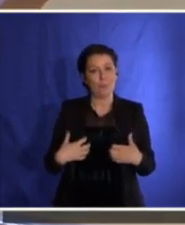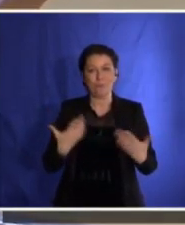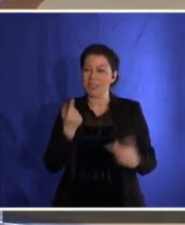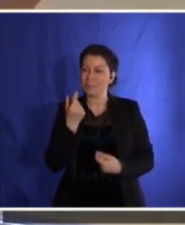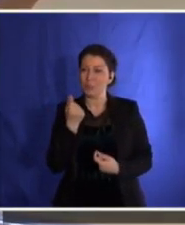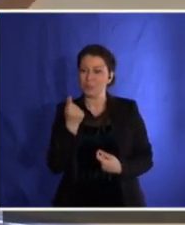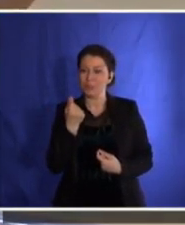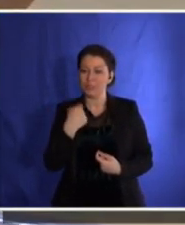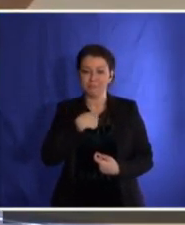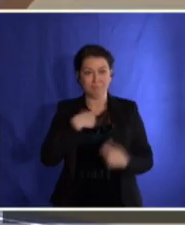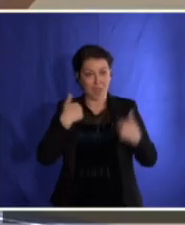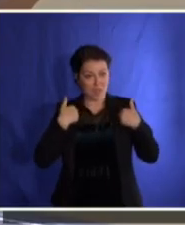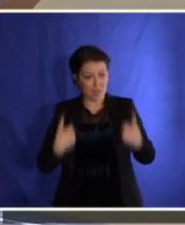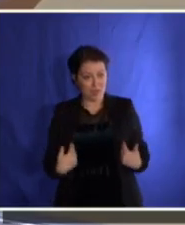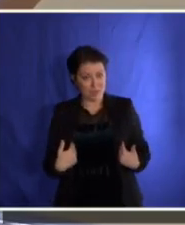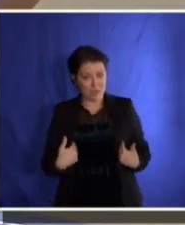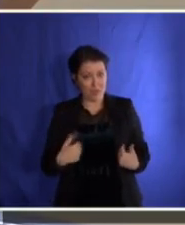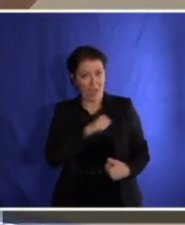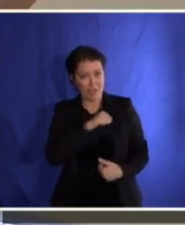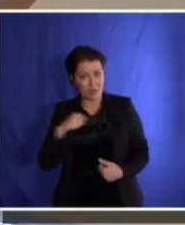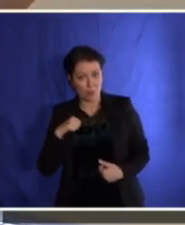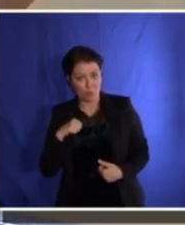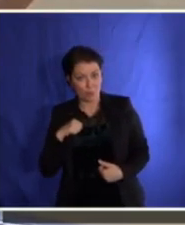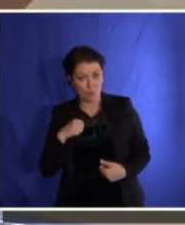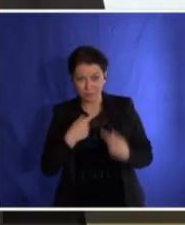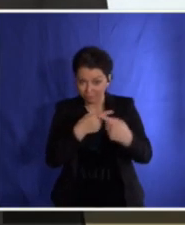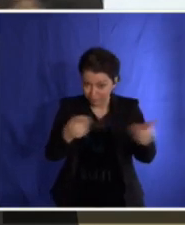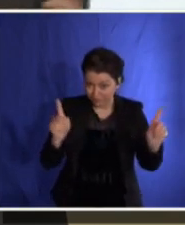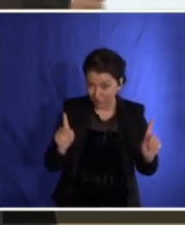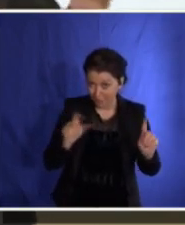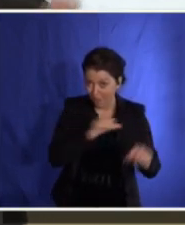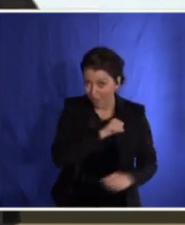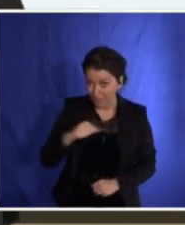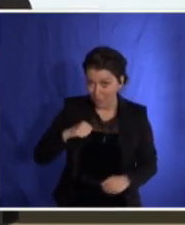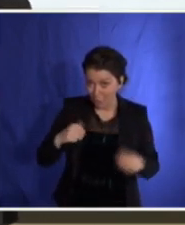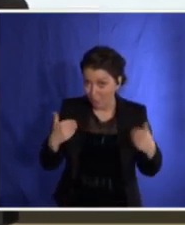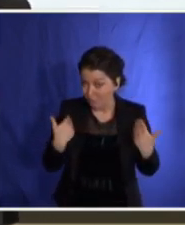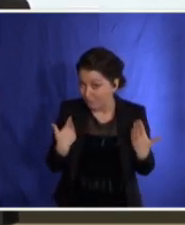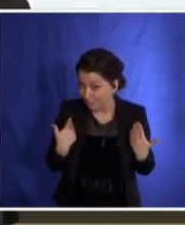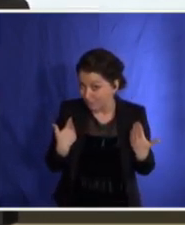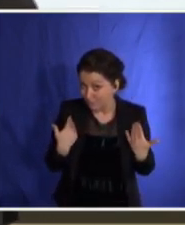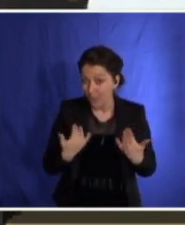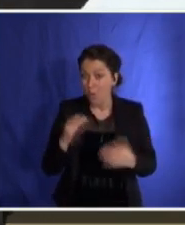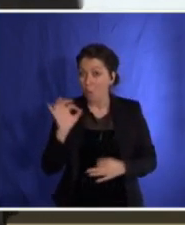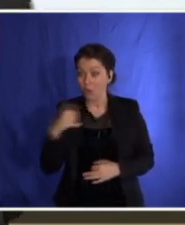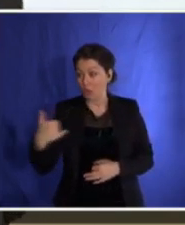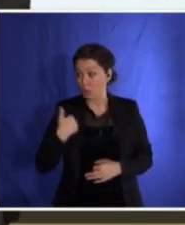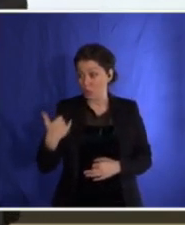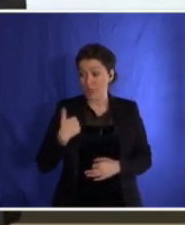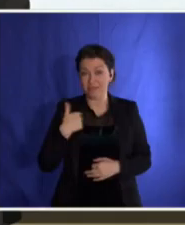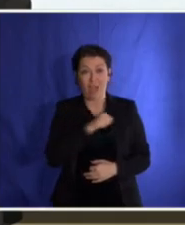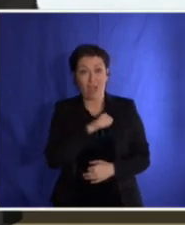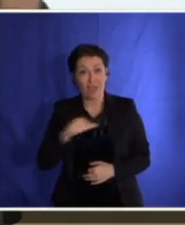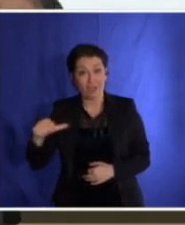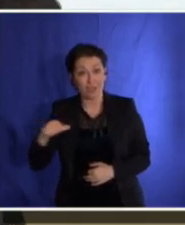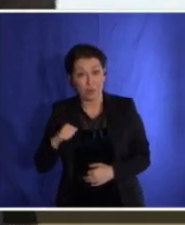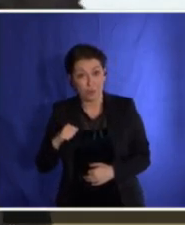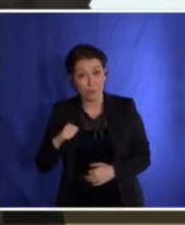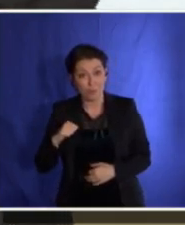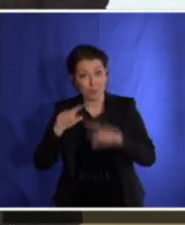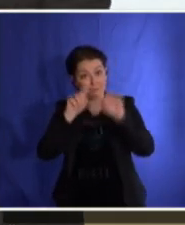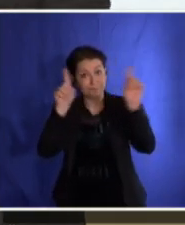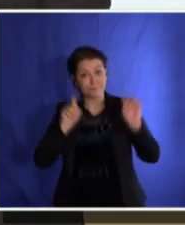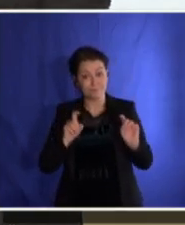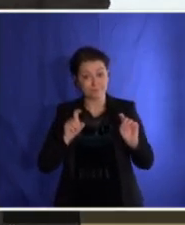Eigentum? Seid ihr Eigentum? Oder ist die Jugend Eigentum? Und ich kann die Frage ganz klar und